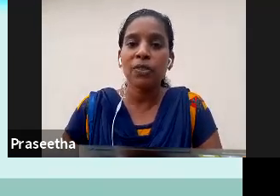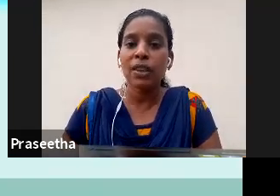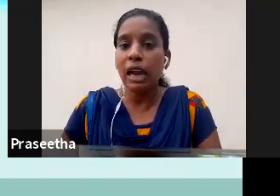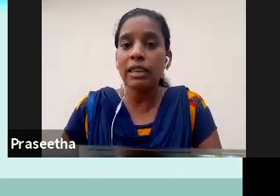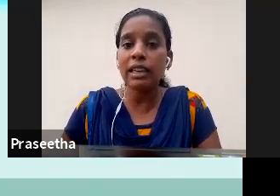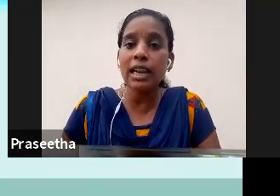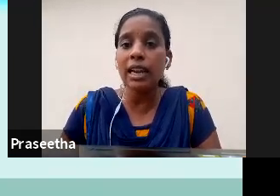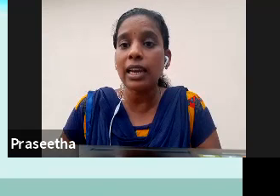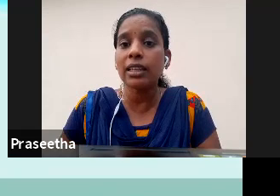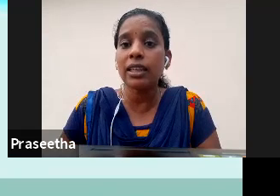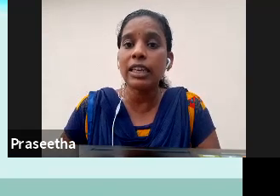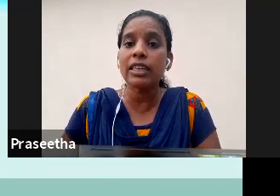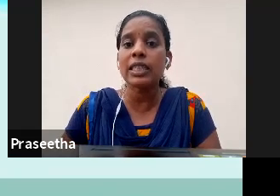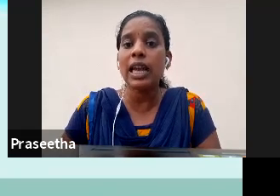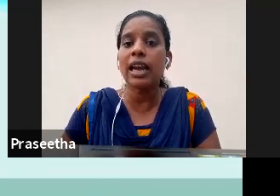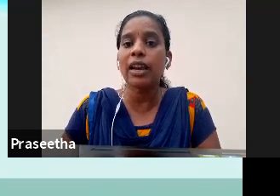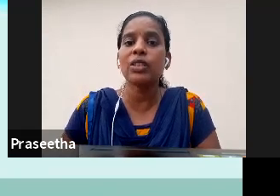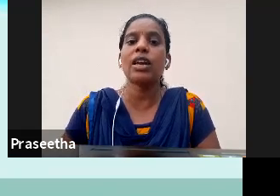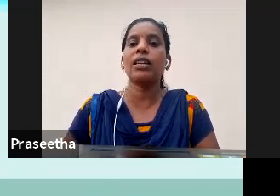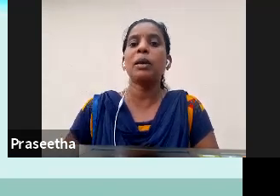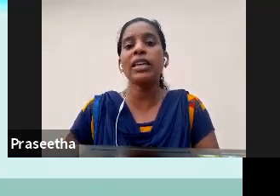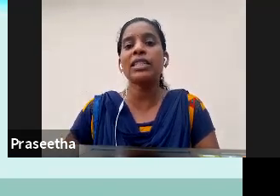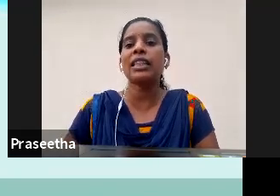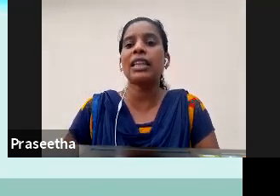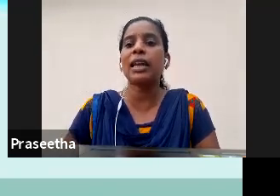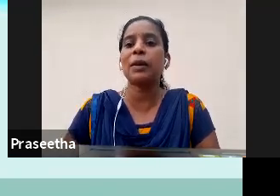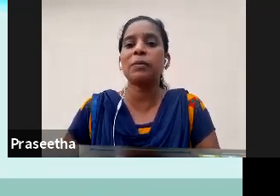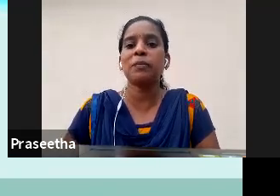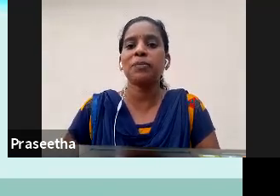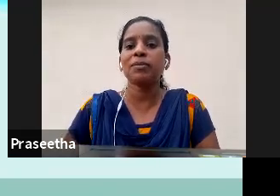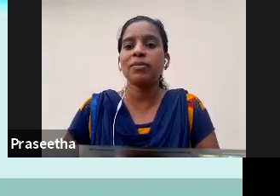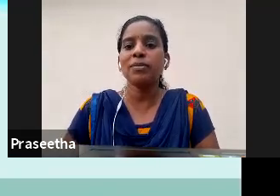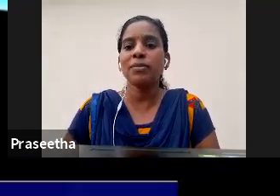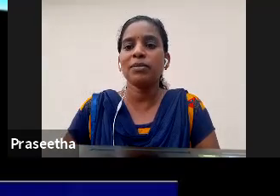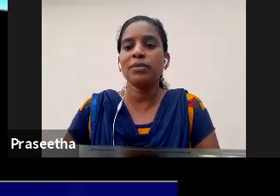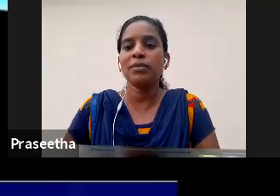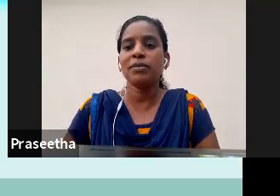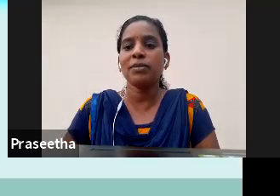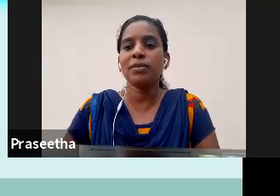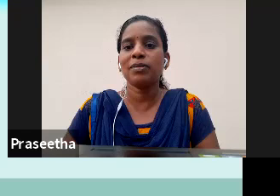പറയാൻ ശ്രമിക്കാമോ? ഐ എസ് എൽ എന്നത് ഇന്ത്യൻ സൈൻ ലാംഗ്വേജ് ആണ്. ബി എസ് എൽ എന്തായിരിക്കും?